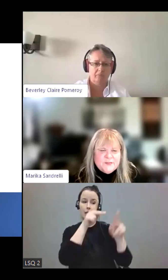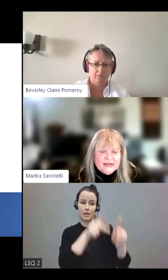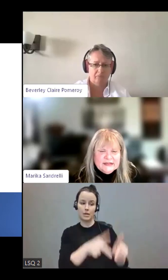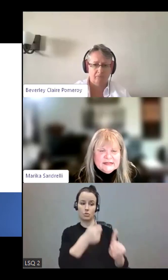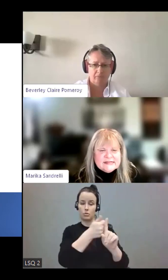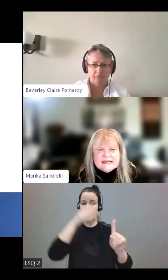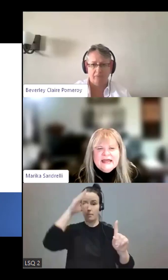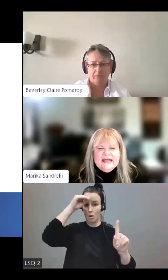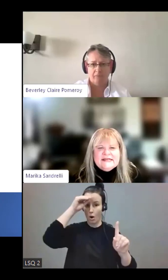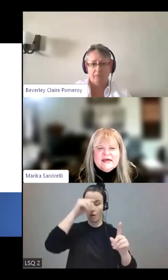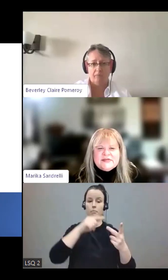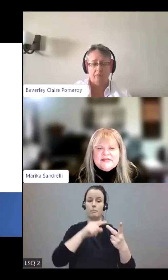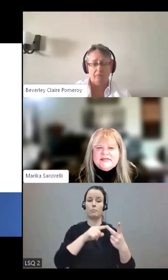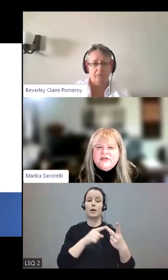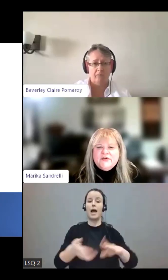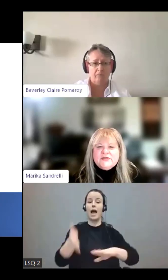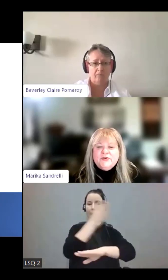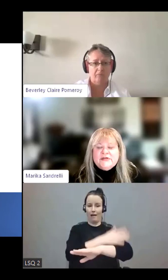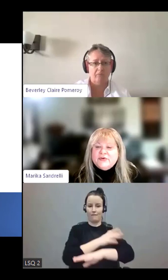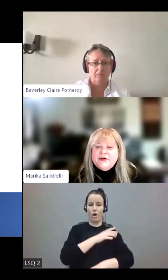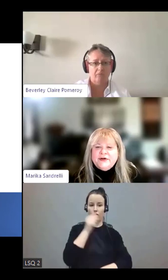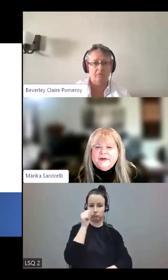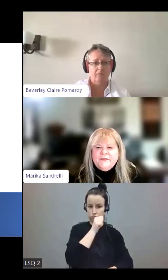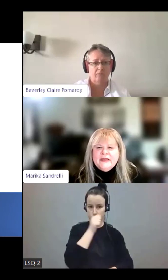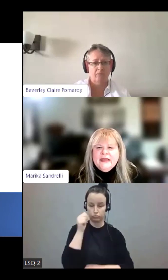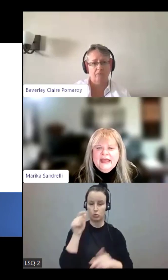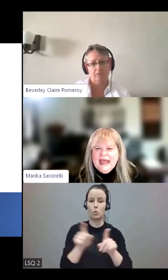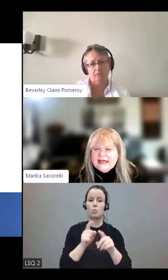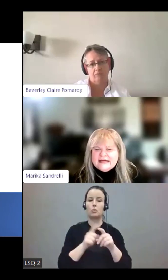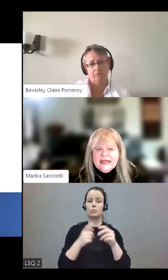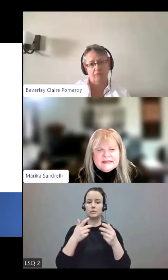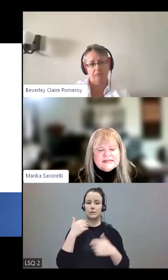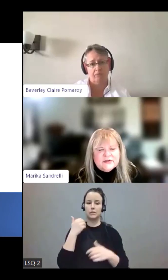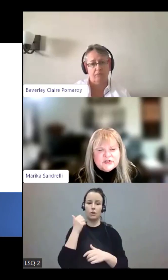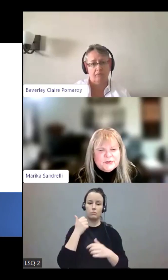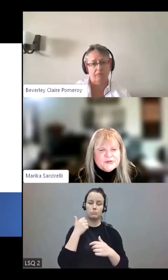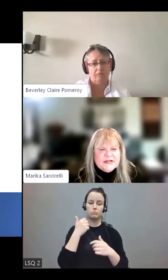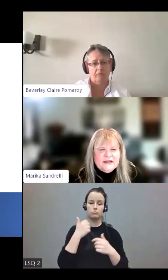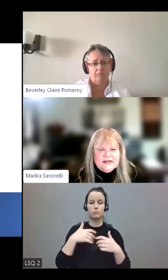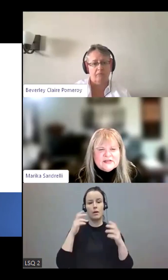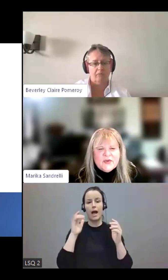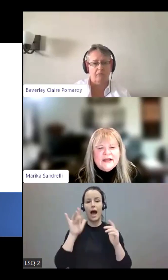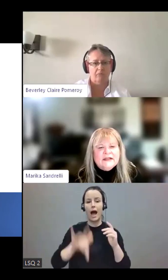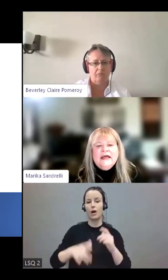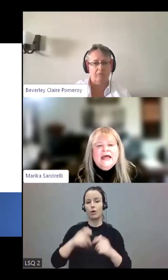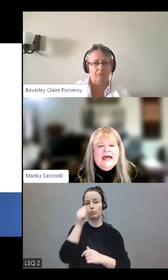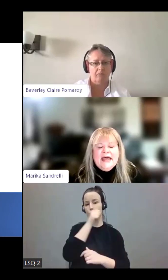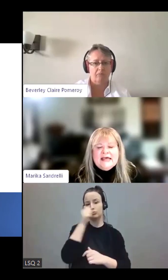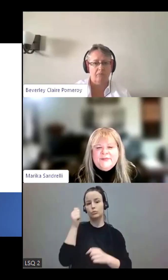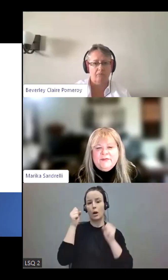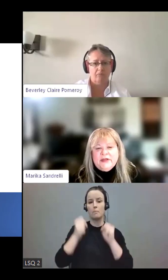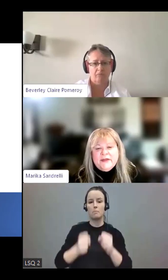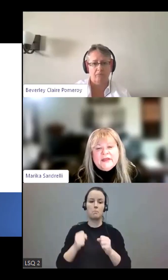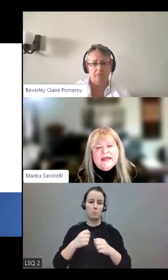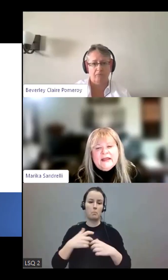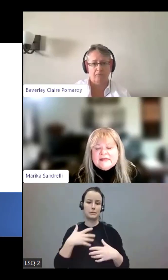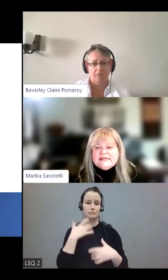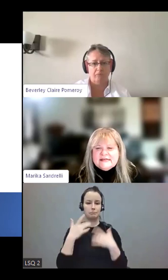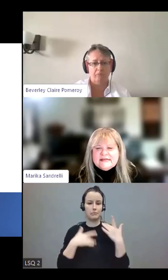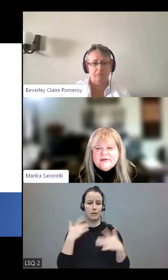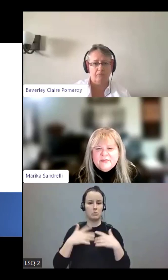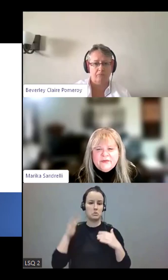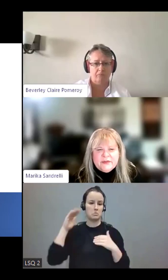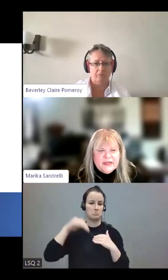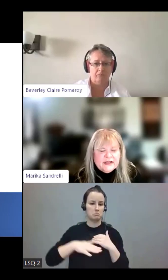l'humeur causés par la toxicomanie. Il a une personnalité antisociale et il manipule le système en se faisant admettre à